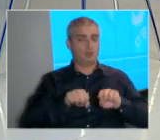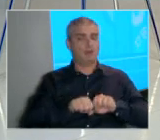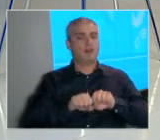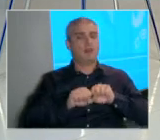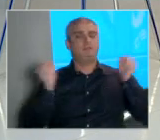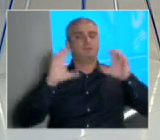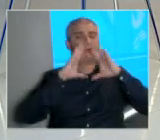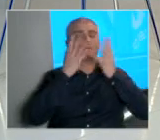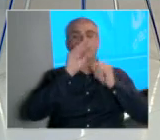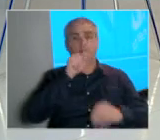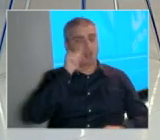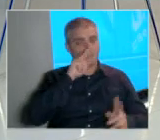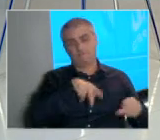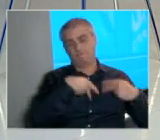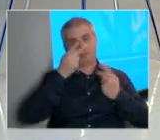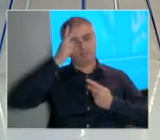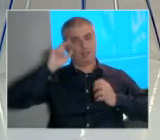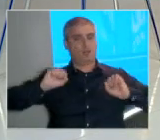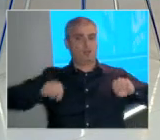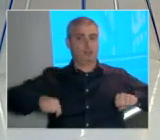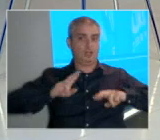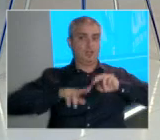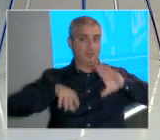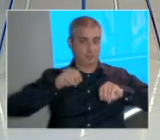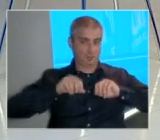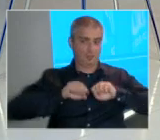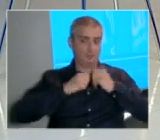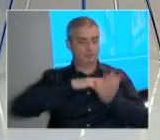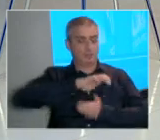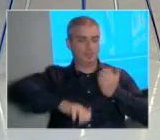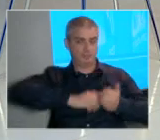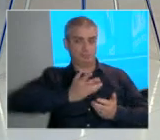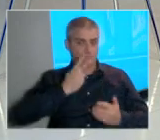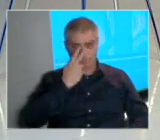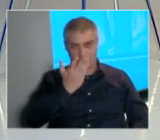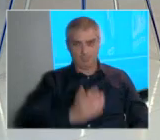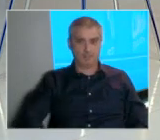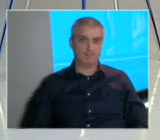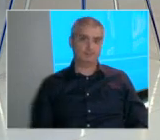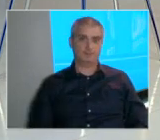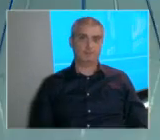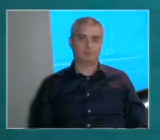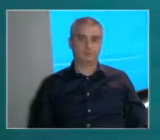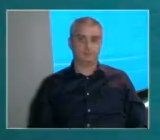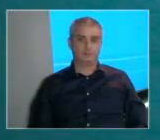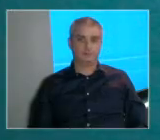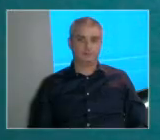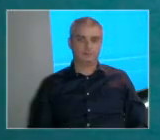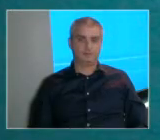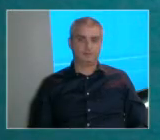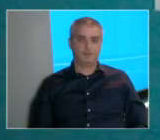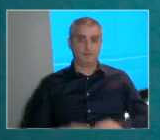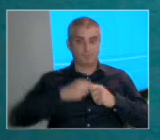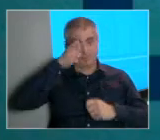הבלון של כחול לבן, ולהחזיר את הליכוד לשלטון אחרי הבחירות, ולשבור את הפלונטר. בואו נראה את הסרטון של גדעון סער. חברי